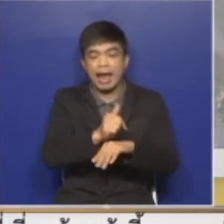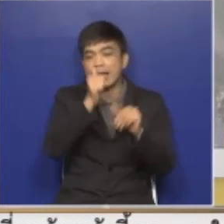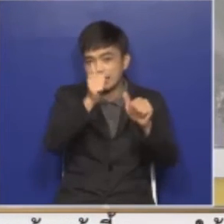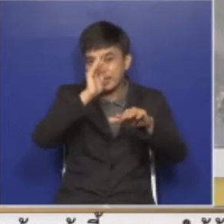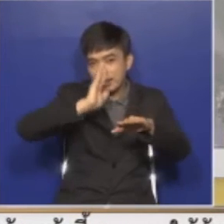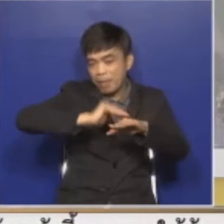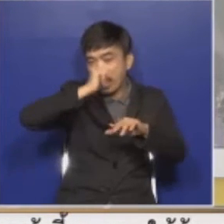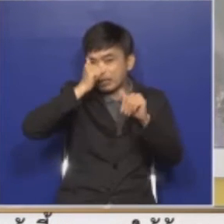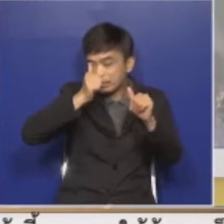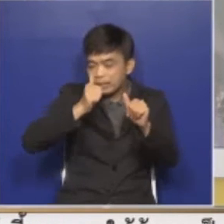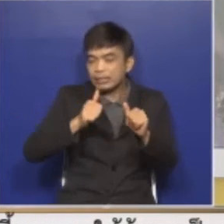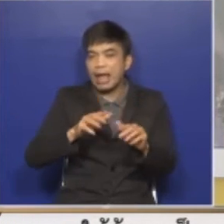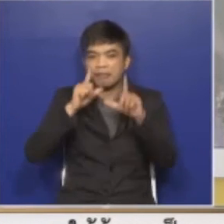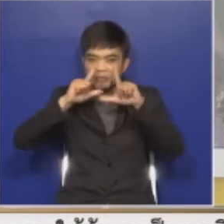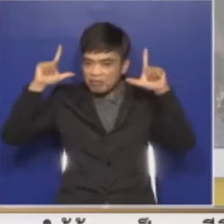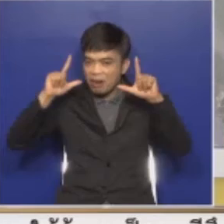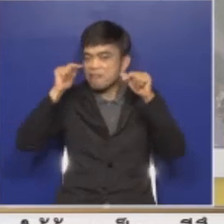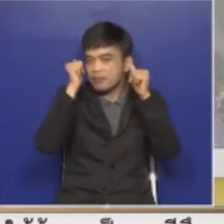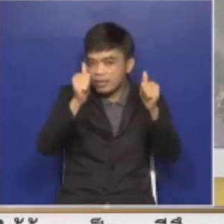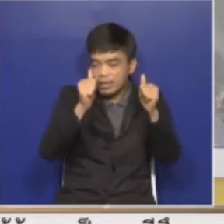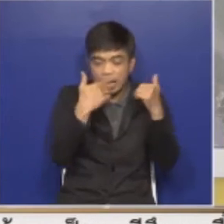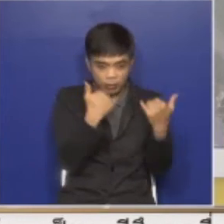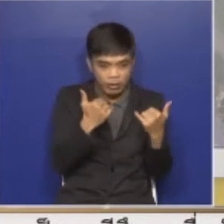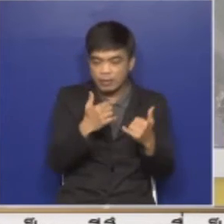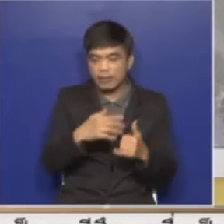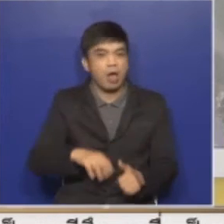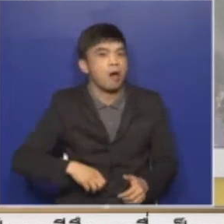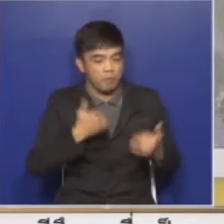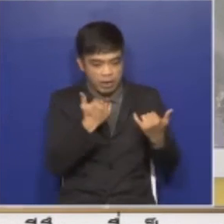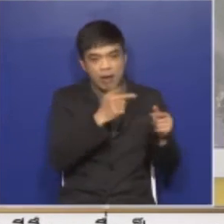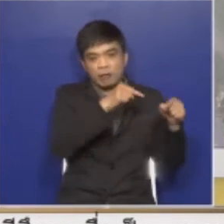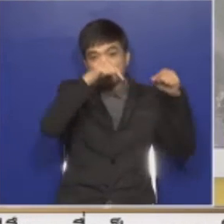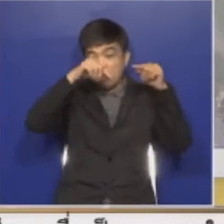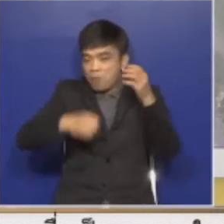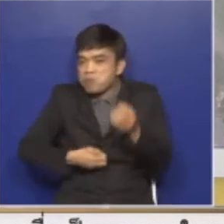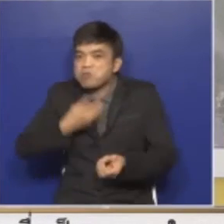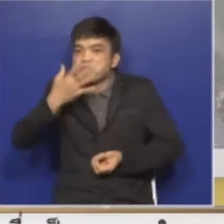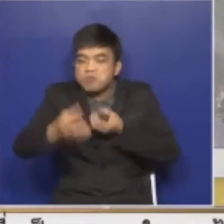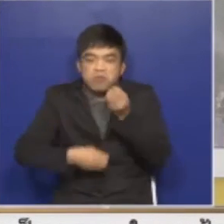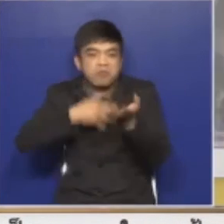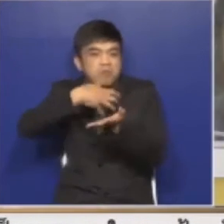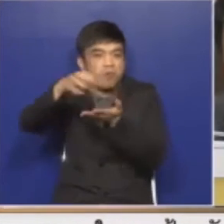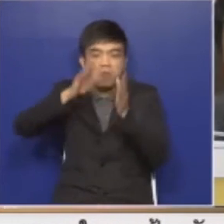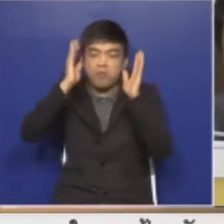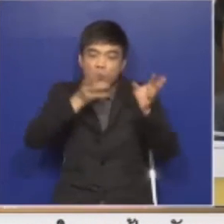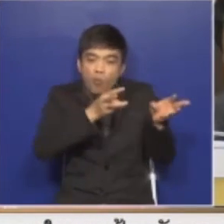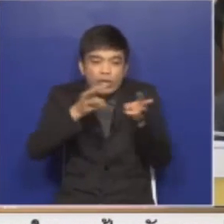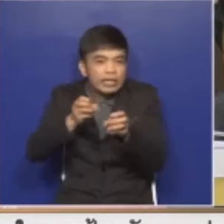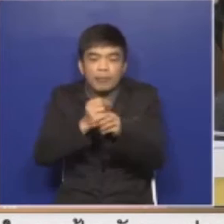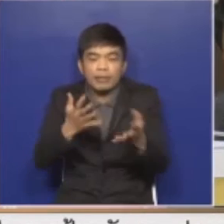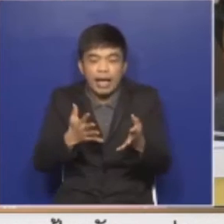กันเลยครับออกมาเลยครับวิชาการตอนนี้เนี่ยมีการศึกษาทั้งปรองดองทั้งสมานฉันท์ทั้งสันติวิธีเยอะแยะครับ